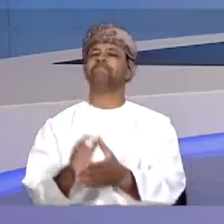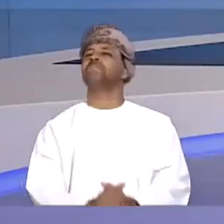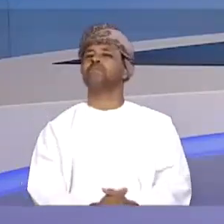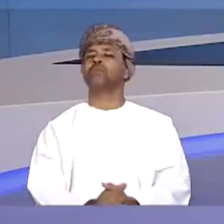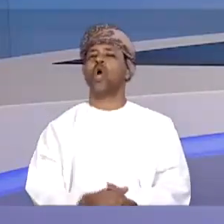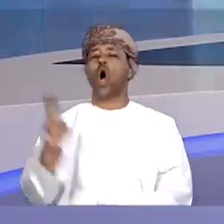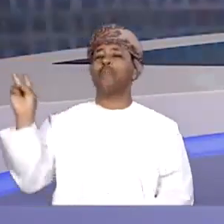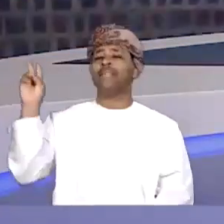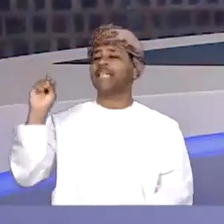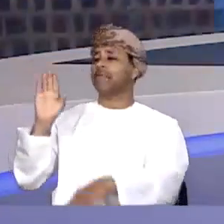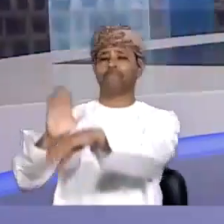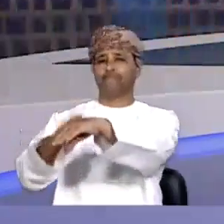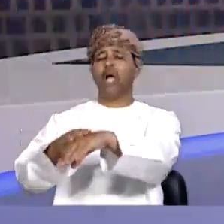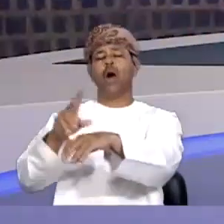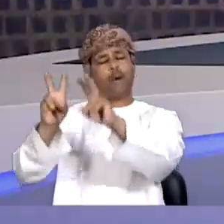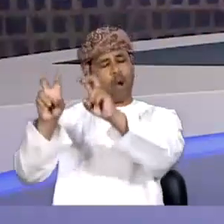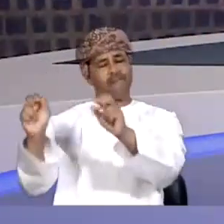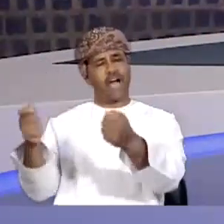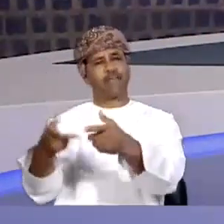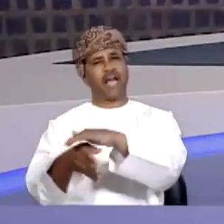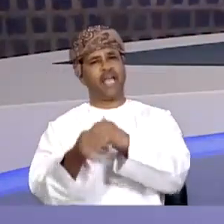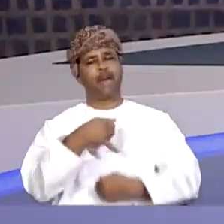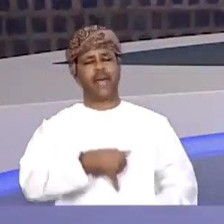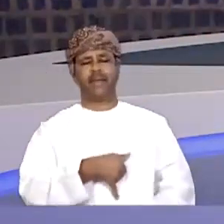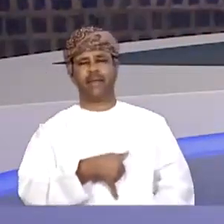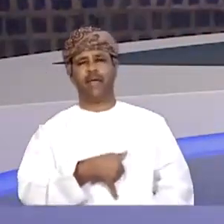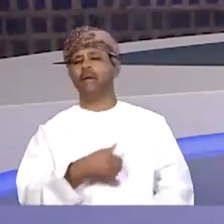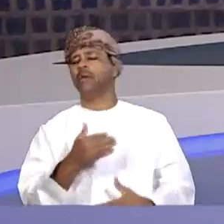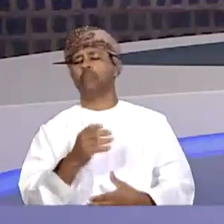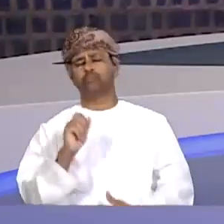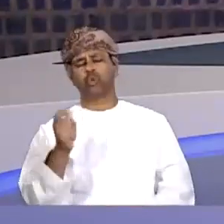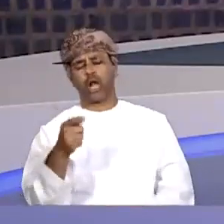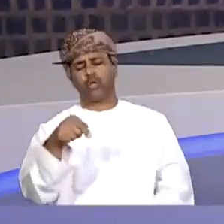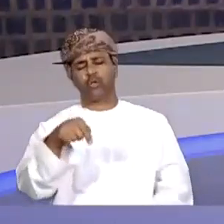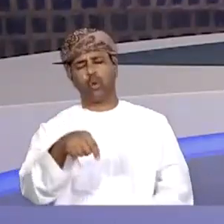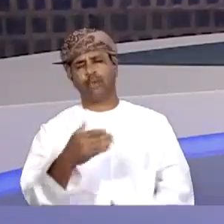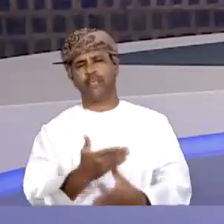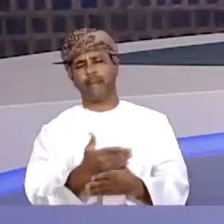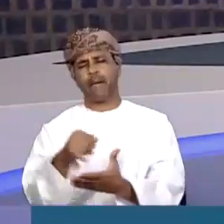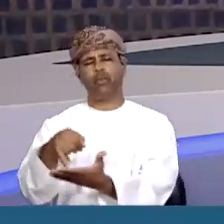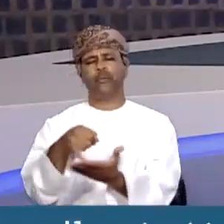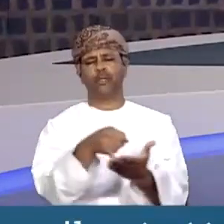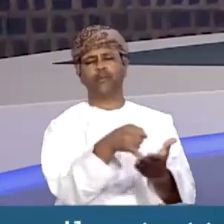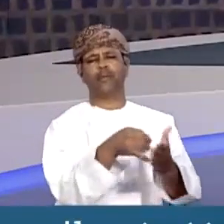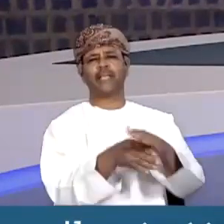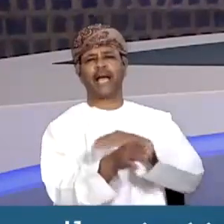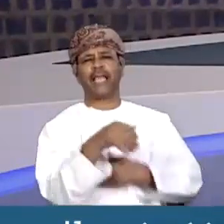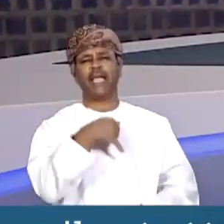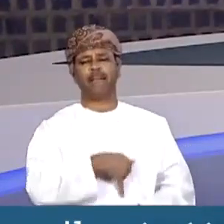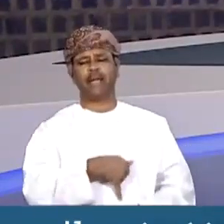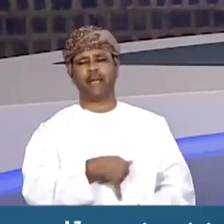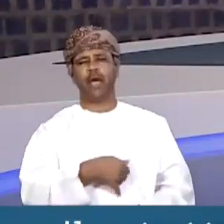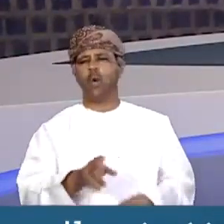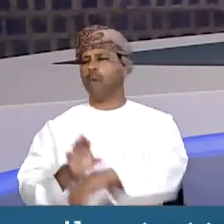دعت الأمم المتحدة إلى إنهاء الصراع في اليمن ووقف العنف بشكل فوري حول المدن والمرافق الحيوية،